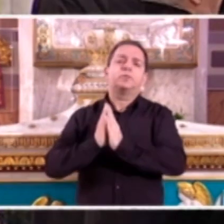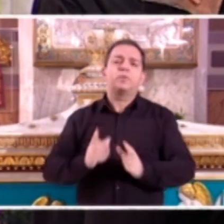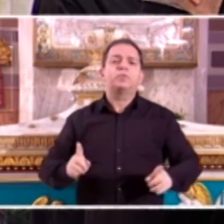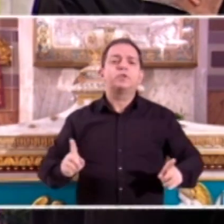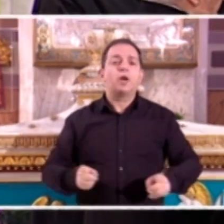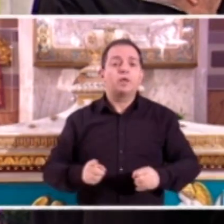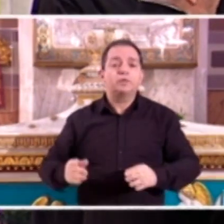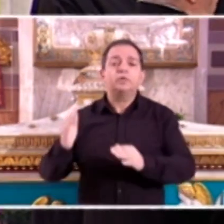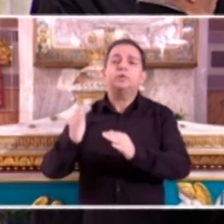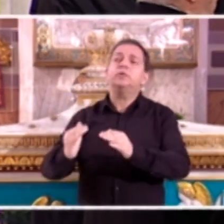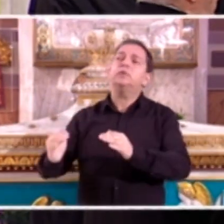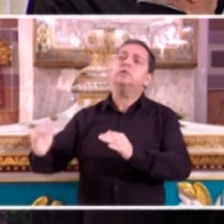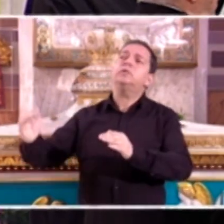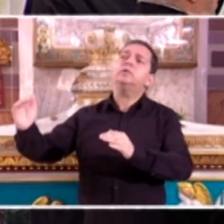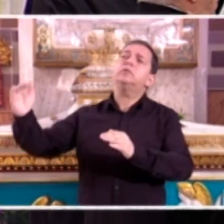δεϊθόμεν.